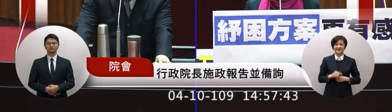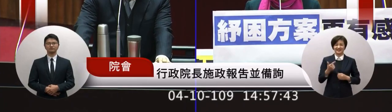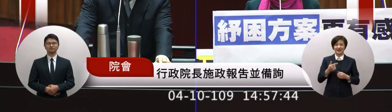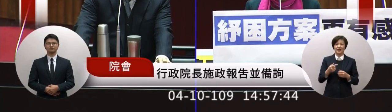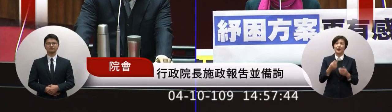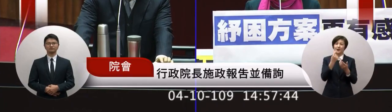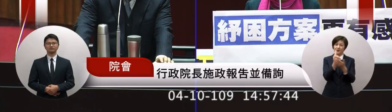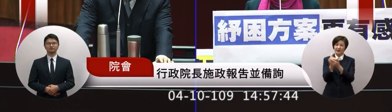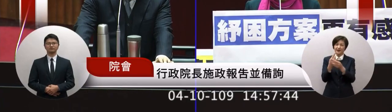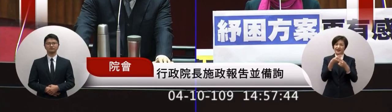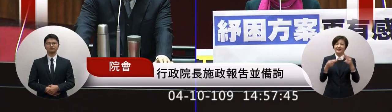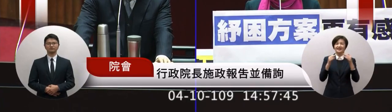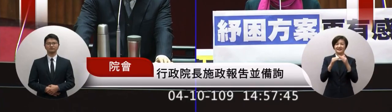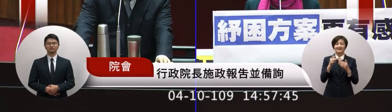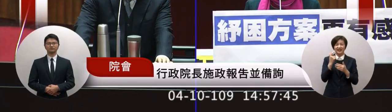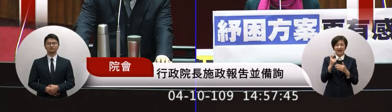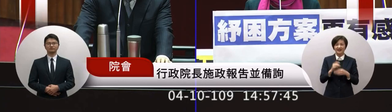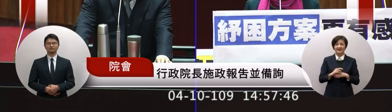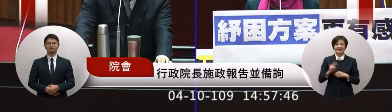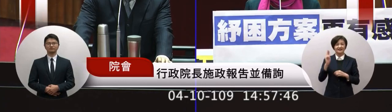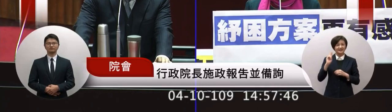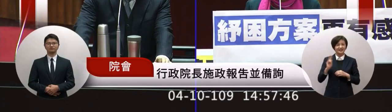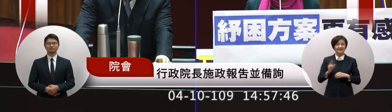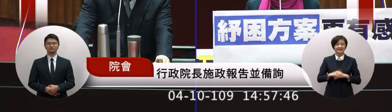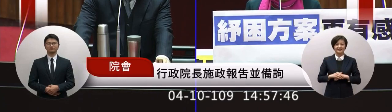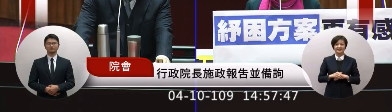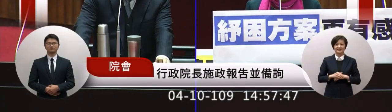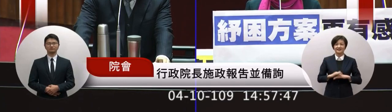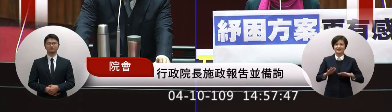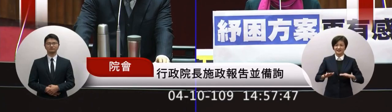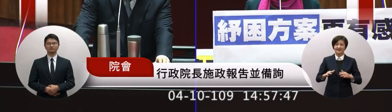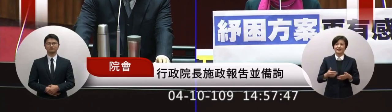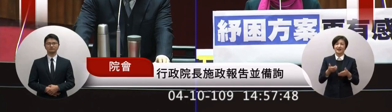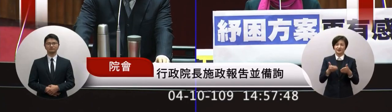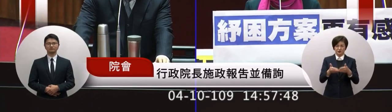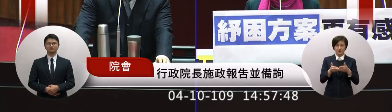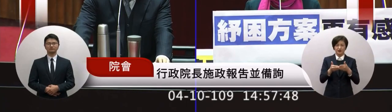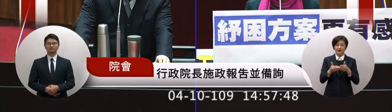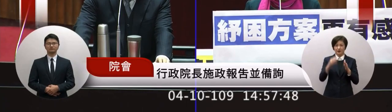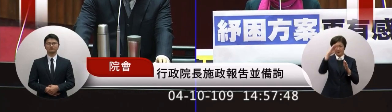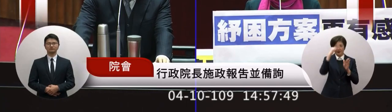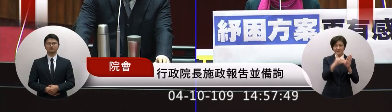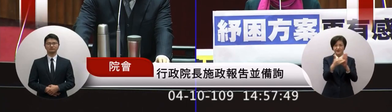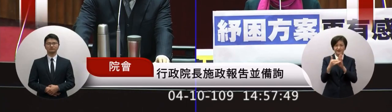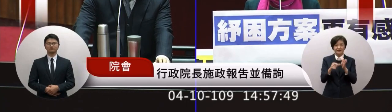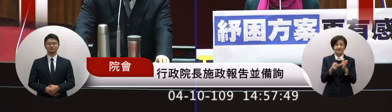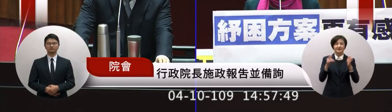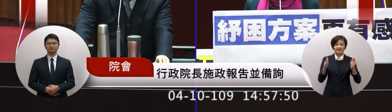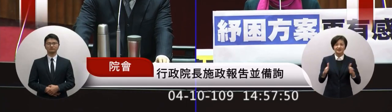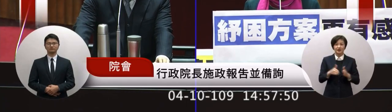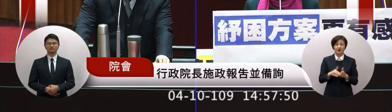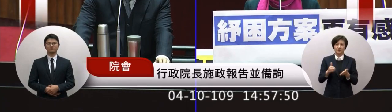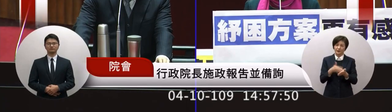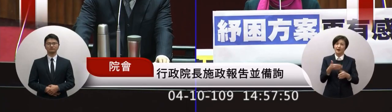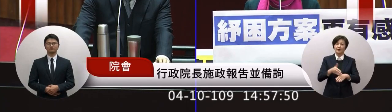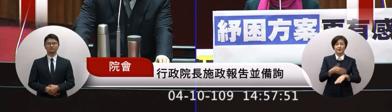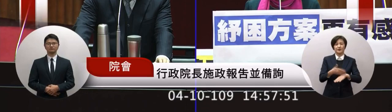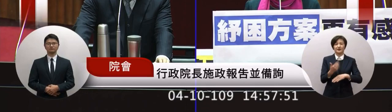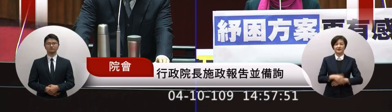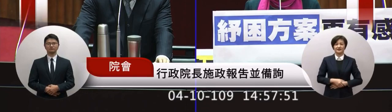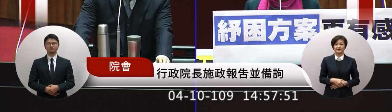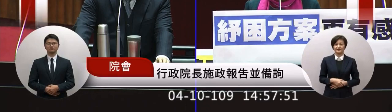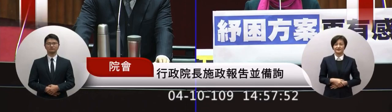嘅声音，唔会坐两摆，按重要嘅防疫嘅期间来消失，利用